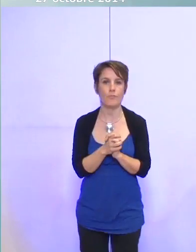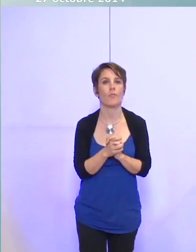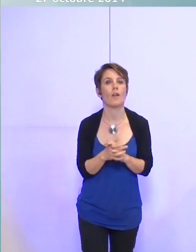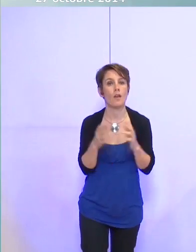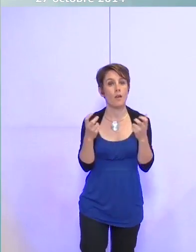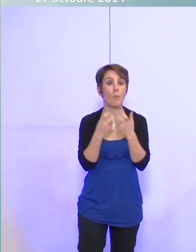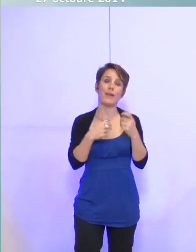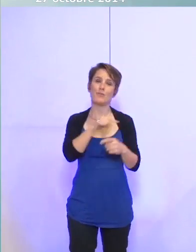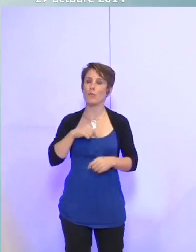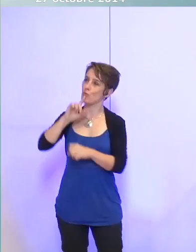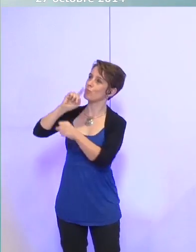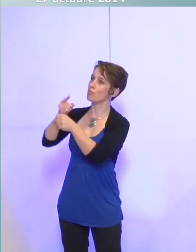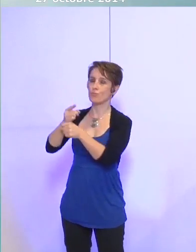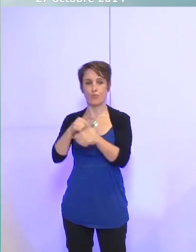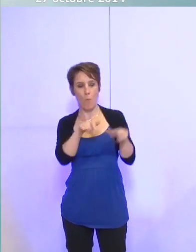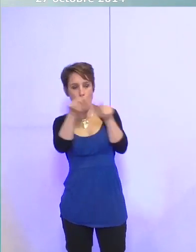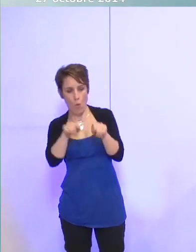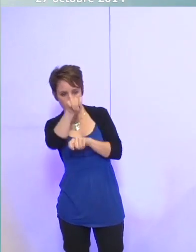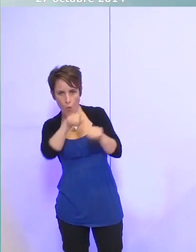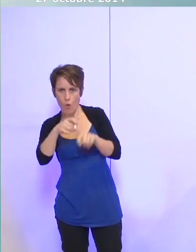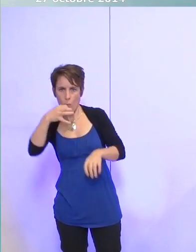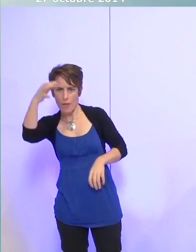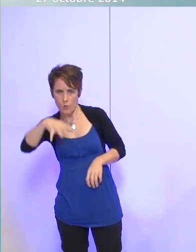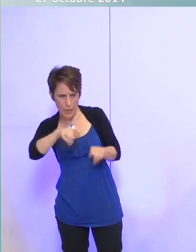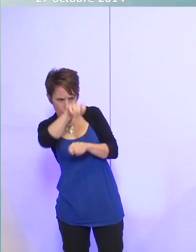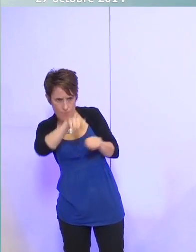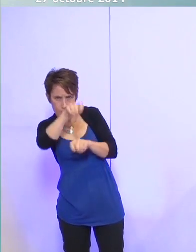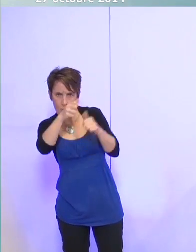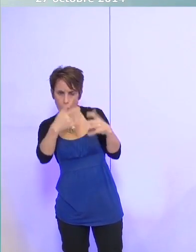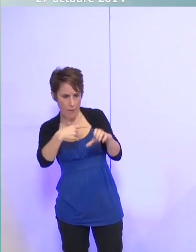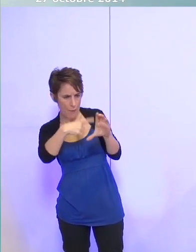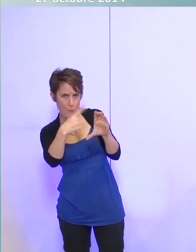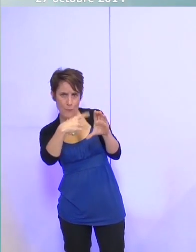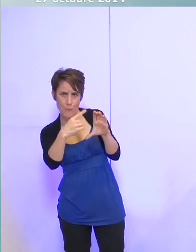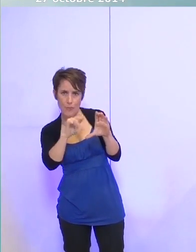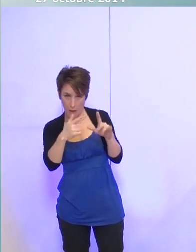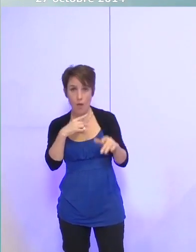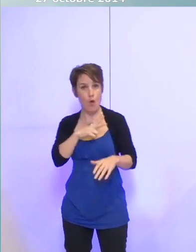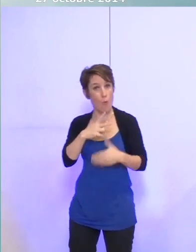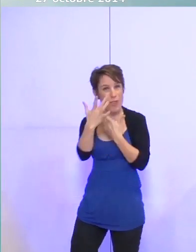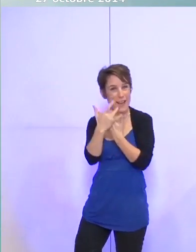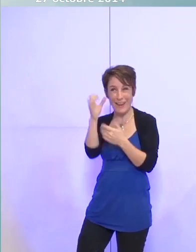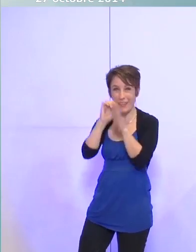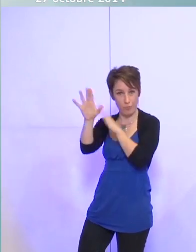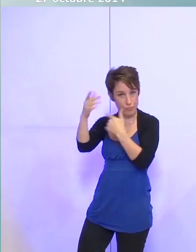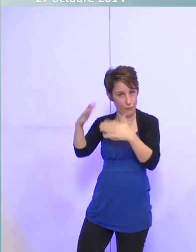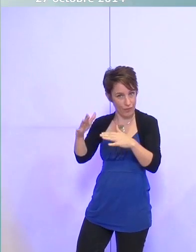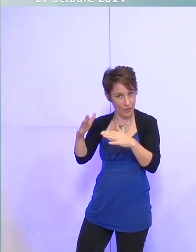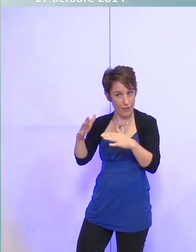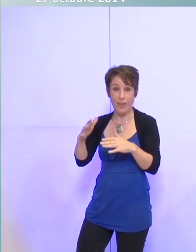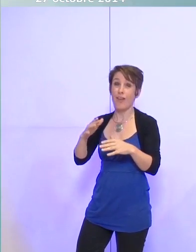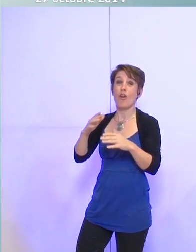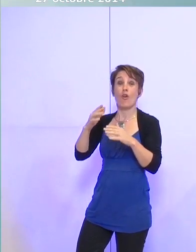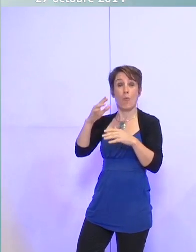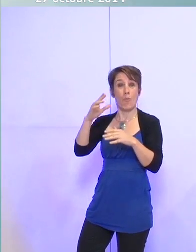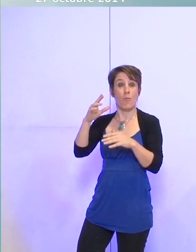contrôle radiométrique imposés par l'autorité de sûreté nucléaire. Donc on a les courriers, ils sont même en ligne. Sur 30 prélèvements demandés